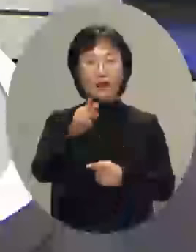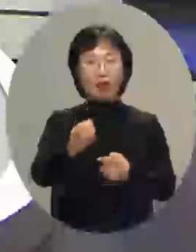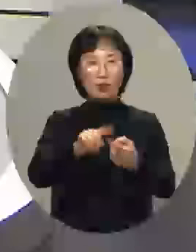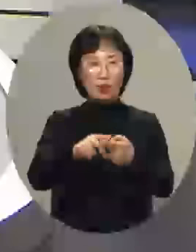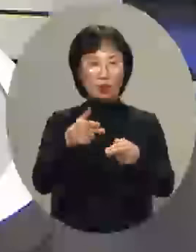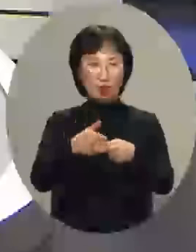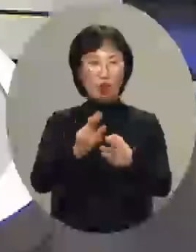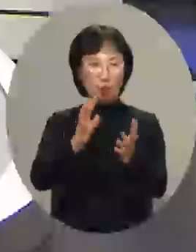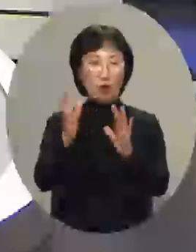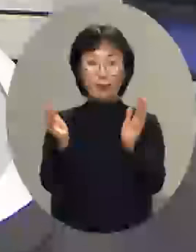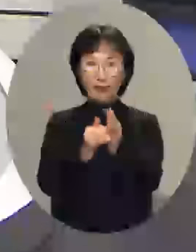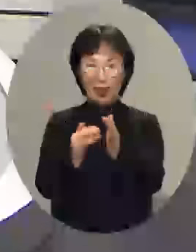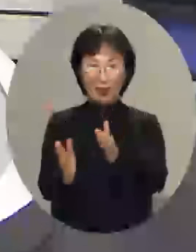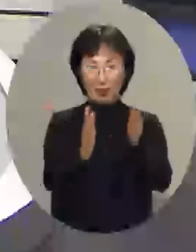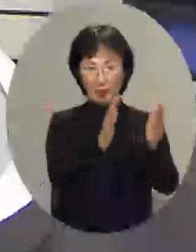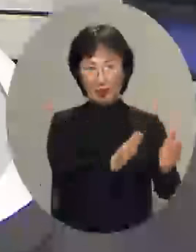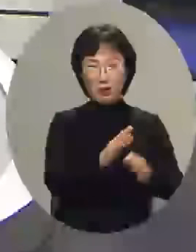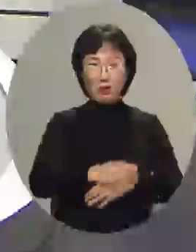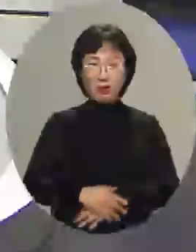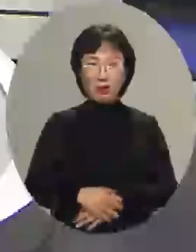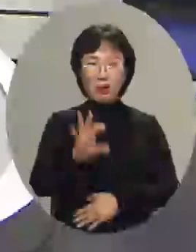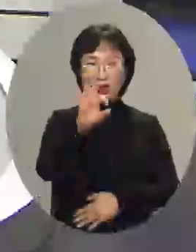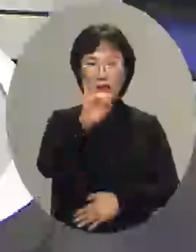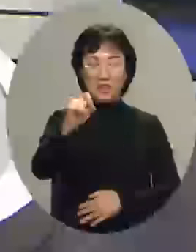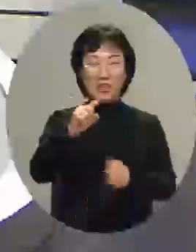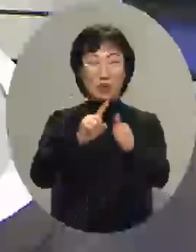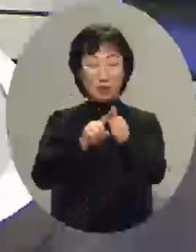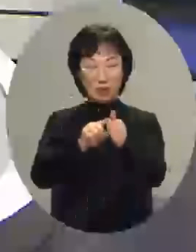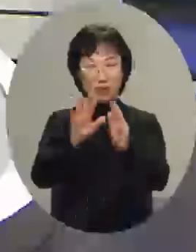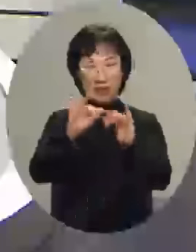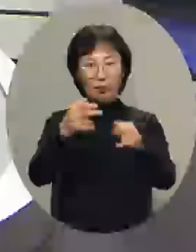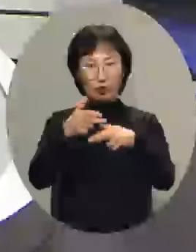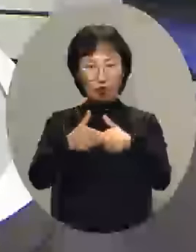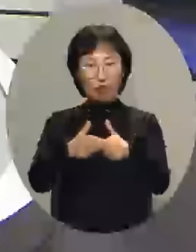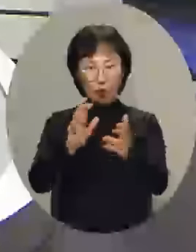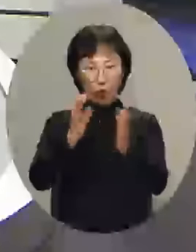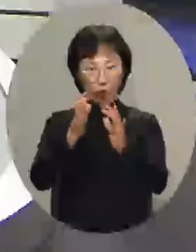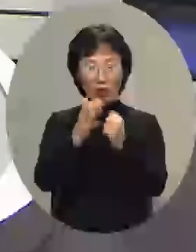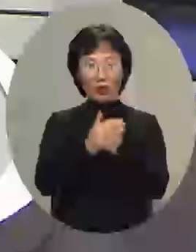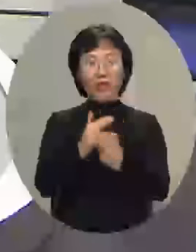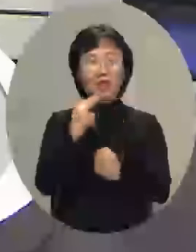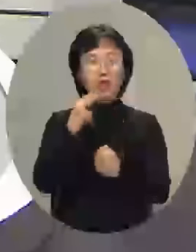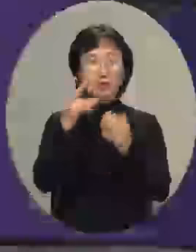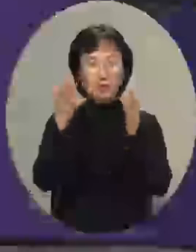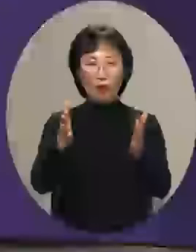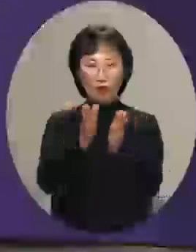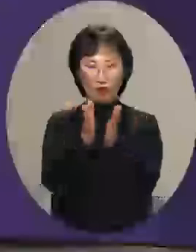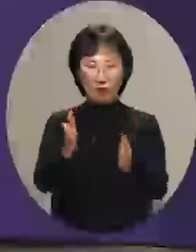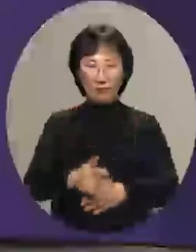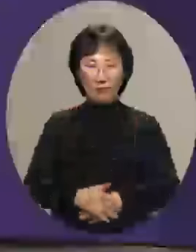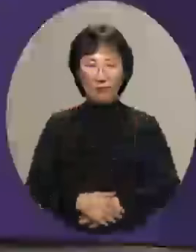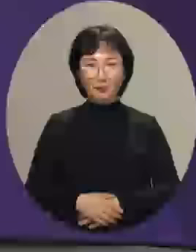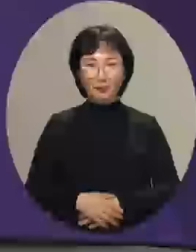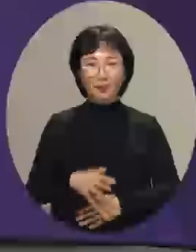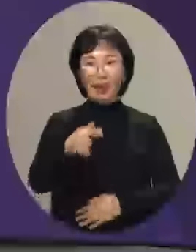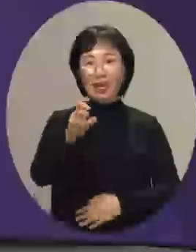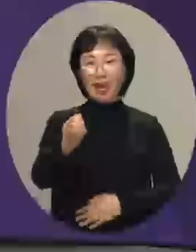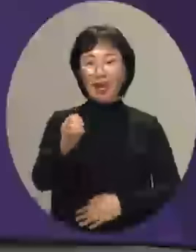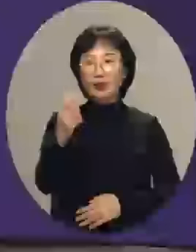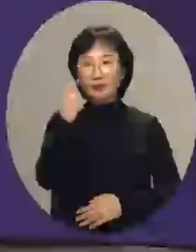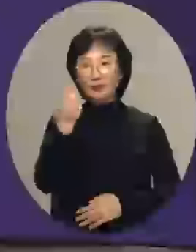마무리하겠습니다. 이번에는 이성윤 후보가 주도권을 갖는 시간입니다. 예. 시간은 역시 7분입니다. 시작하시죠. 네, 강성희 후보님.